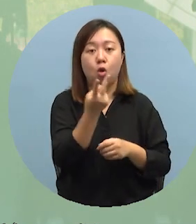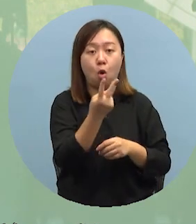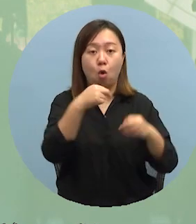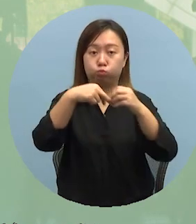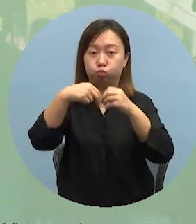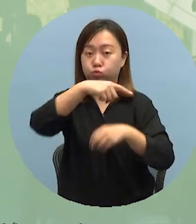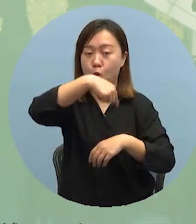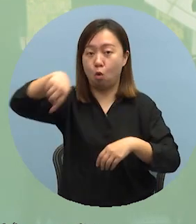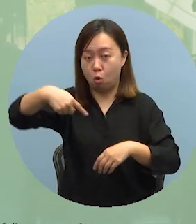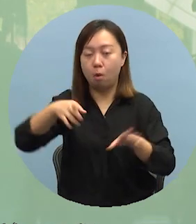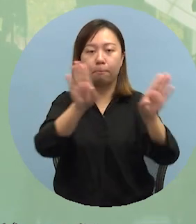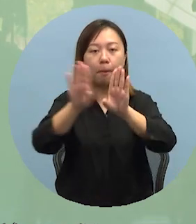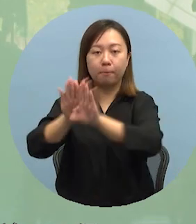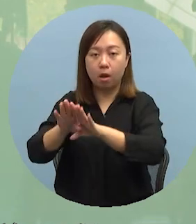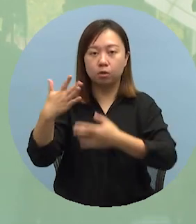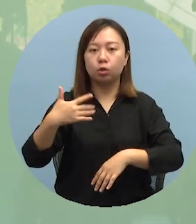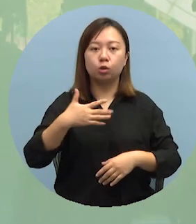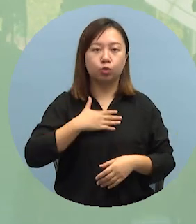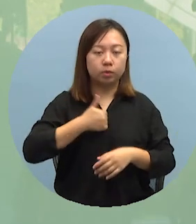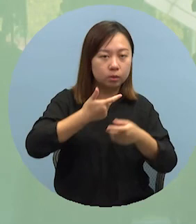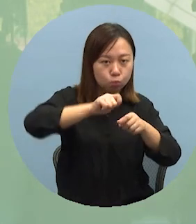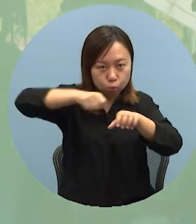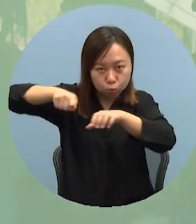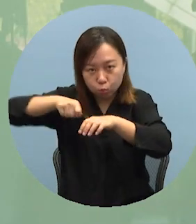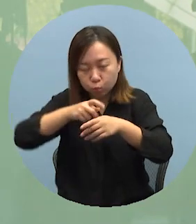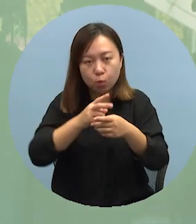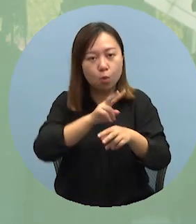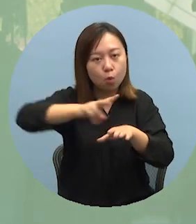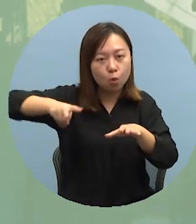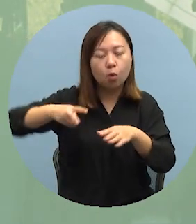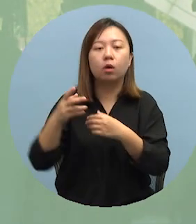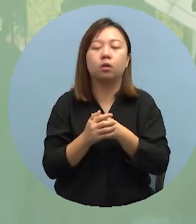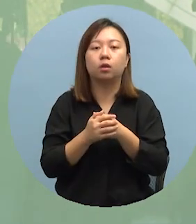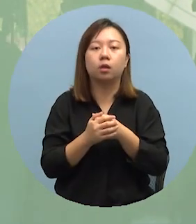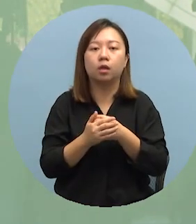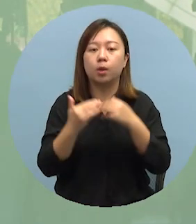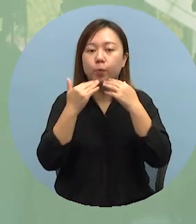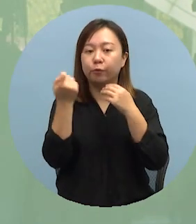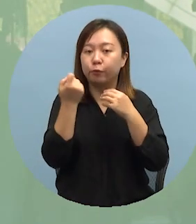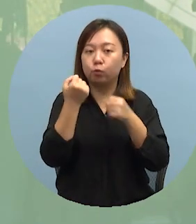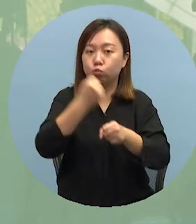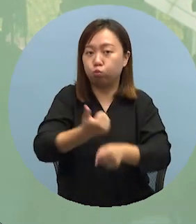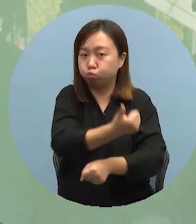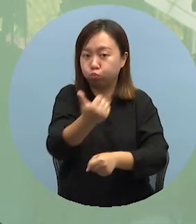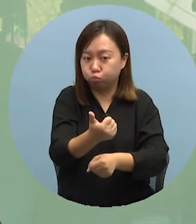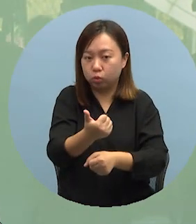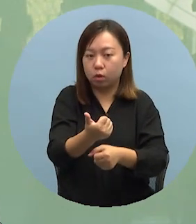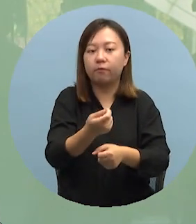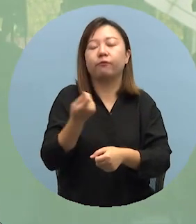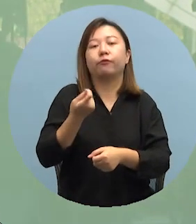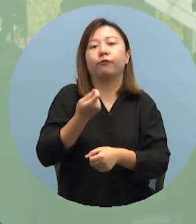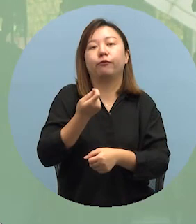時去開始做維修嘅工作。個目標咧係希望盡快咧可以將嗰個維修工作做好咧，係適